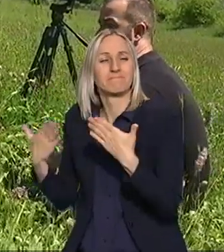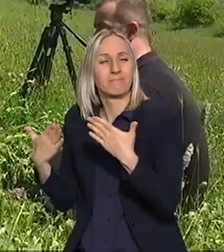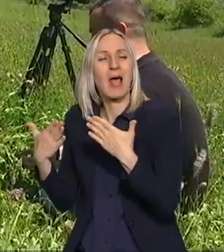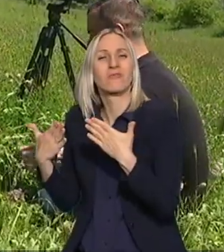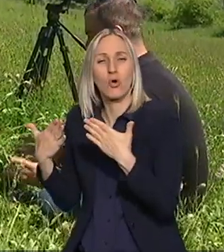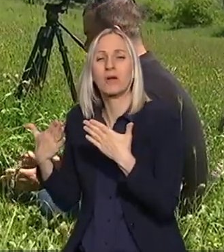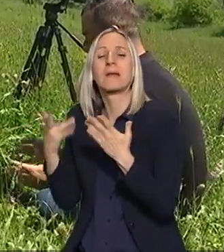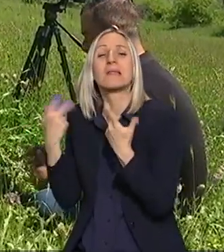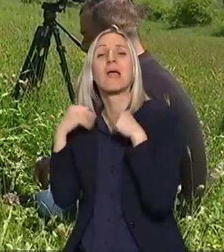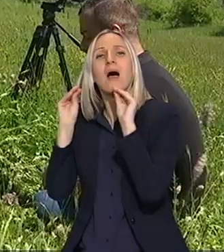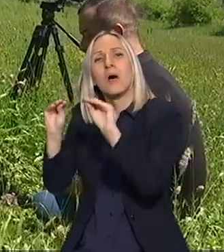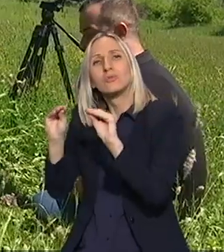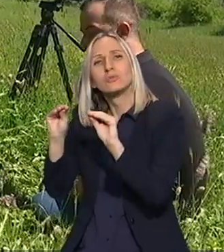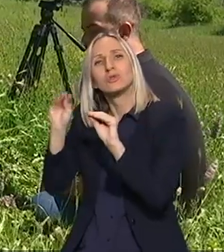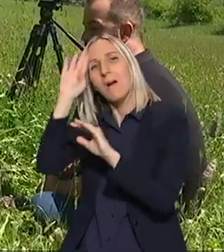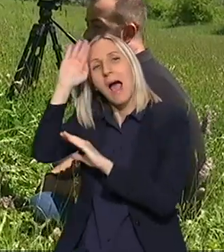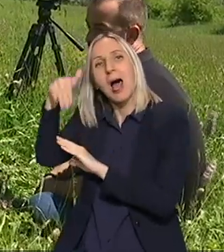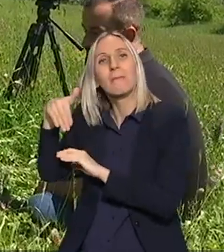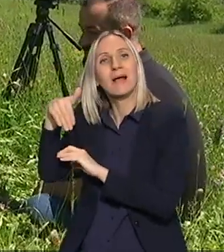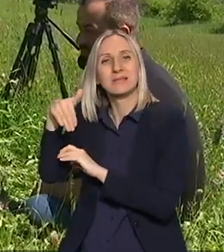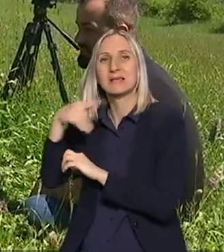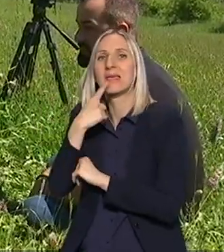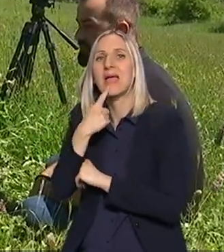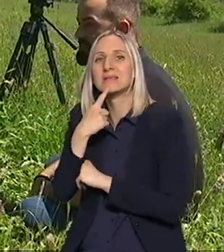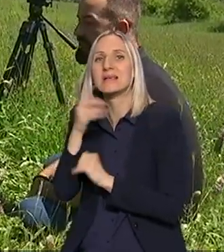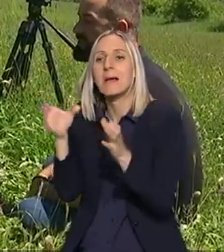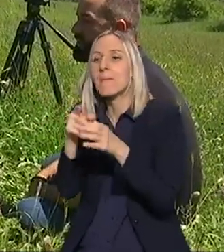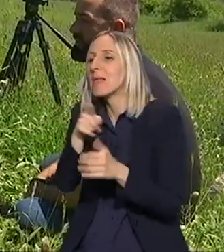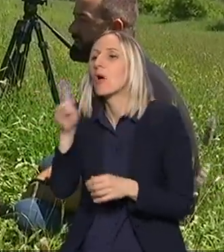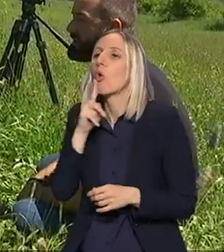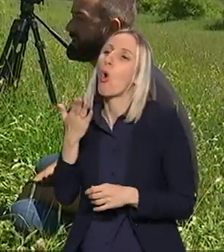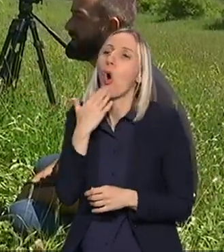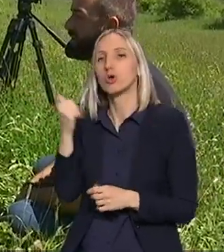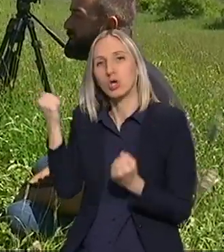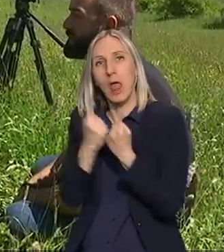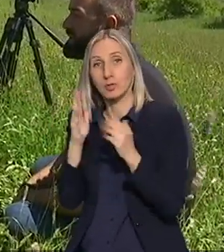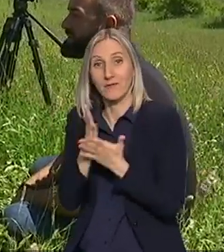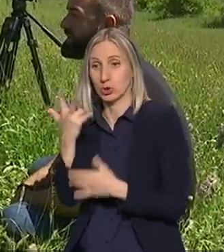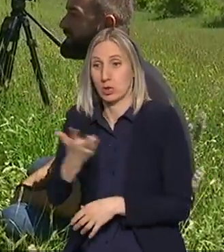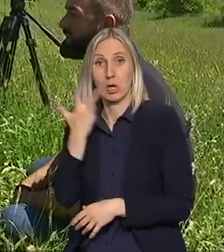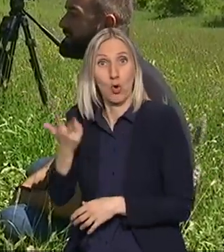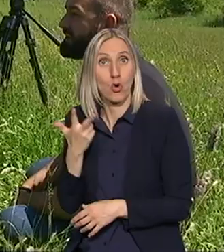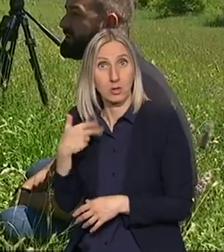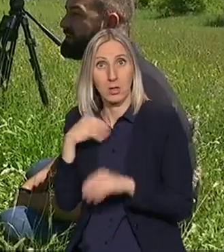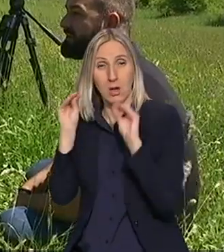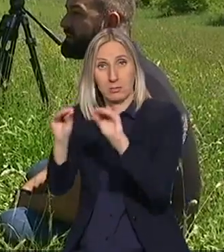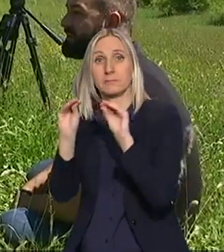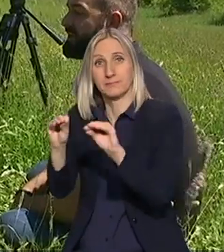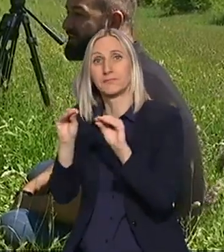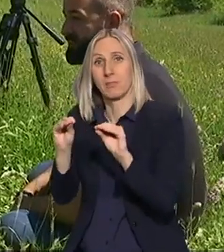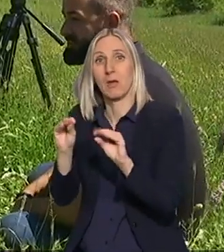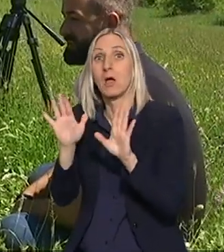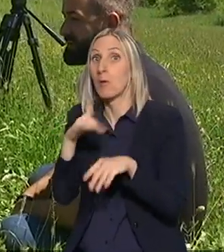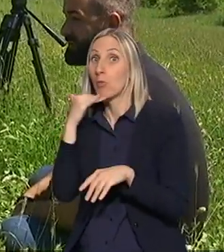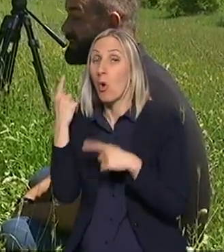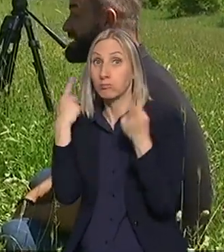za manjinske zajednice, ko želi da nauči. Ovo već treća godina i... Mogu reći da ima veliki